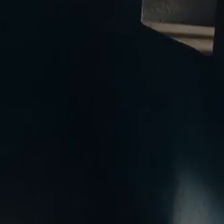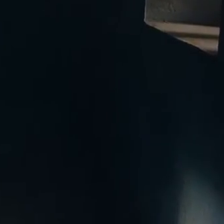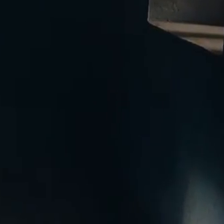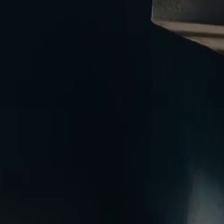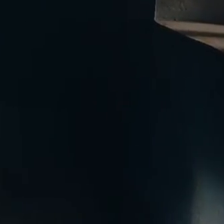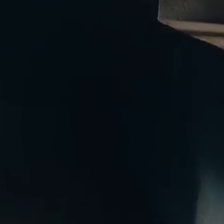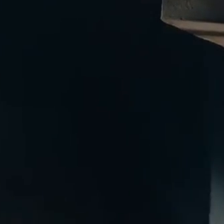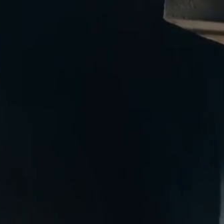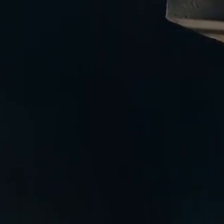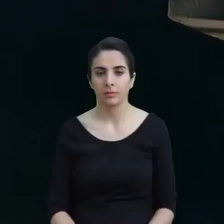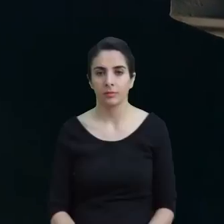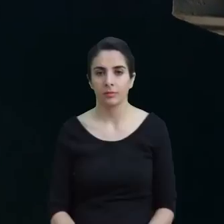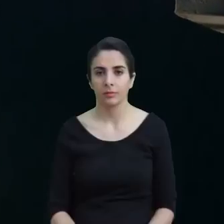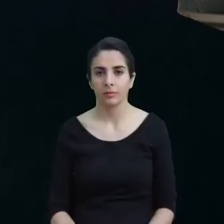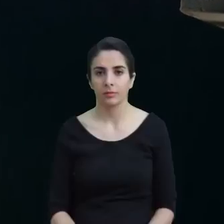kağıt.